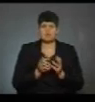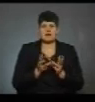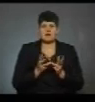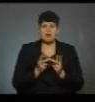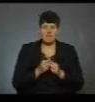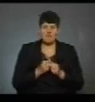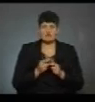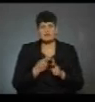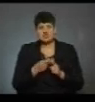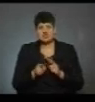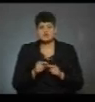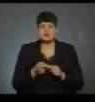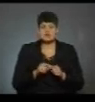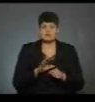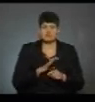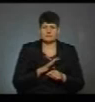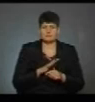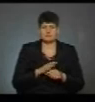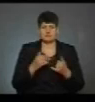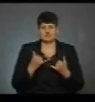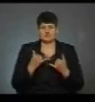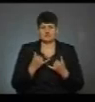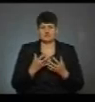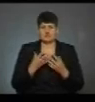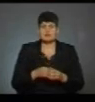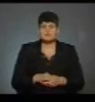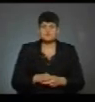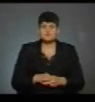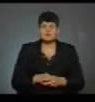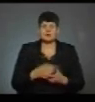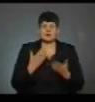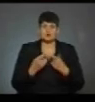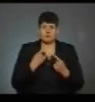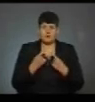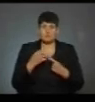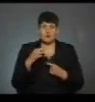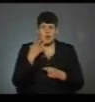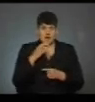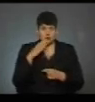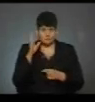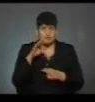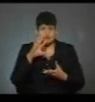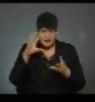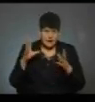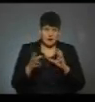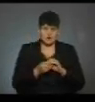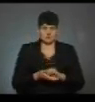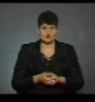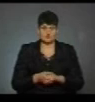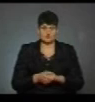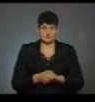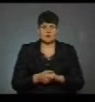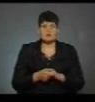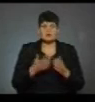нарахування, ніж то би було, якщо б ми робили по діючих на сьогоднішній день тариф. Якщо ми говоримо про гарячу воду? Це разом з гарячою водою. Тобто